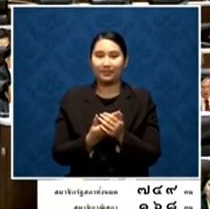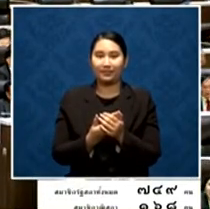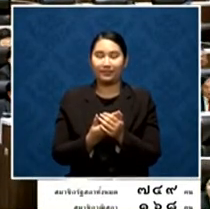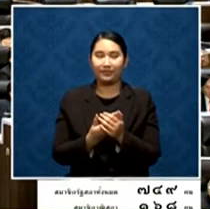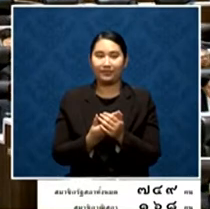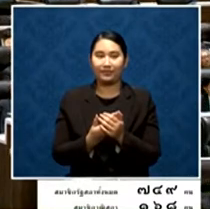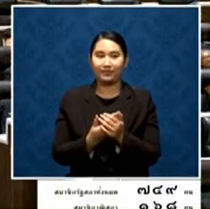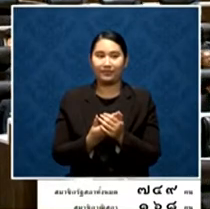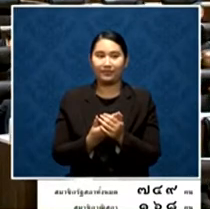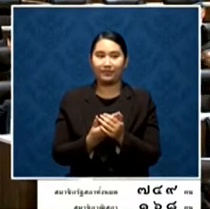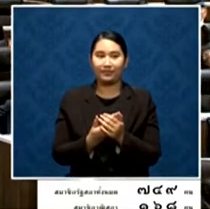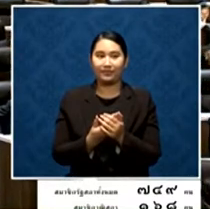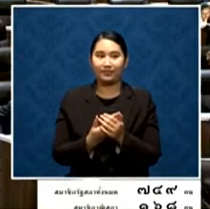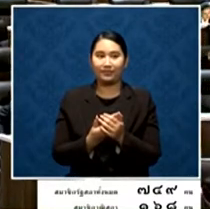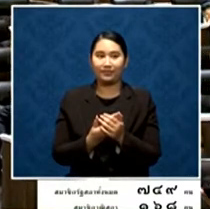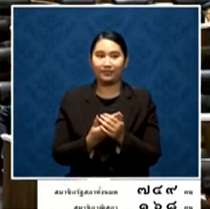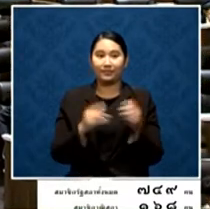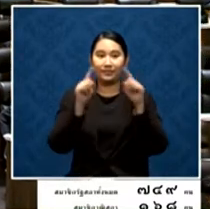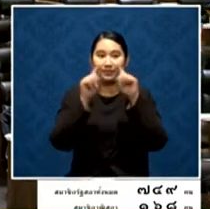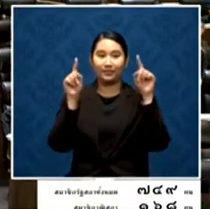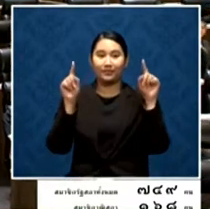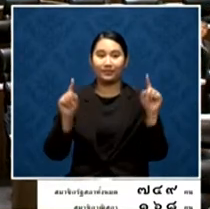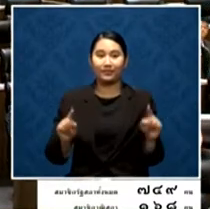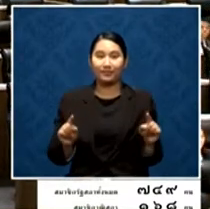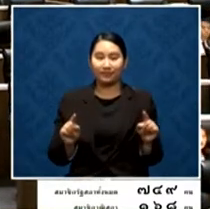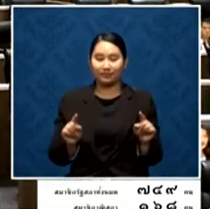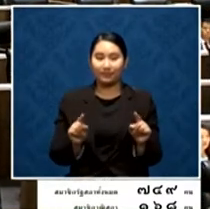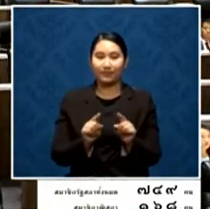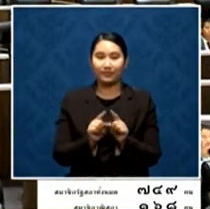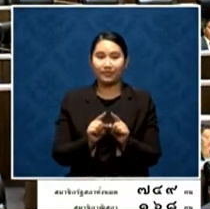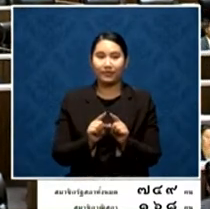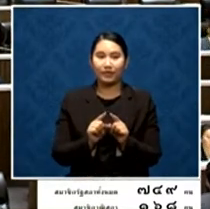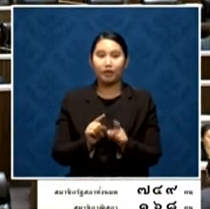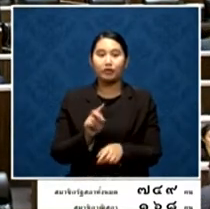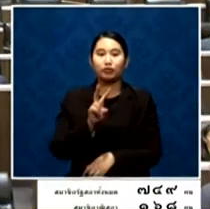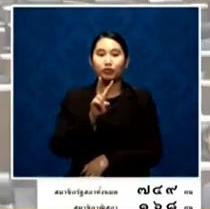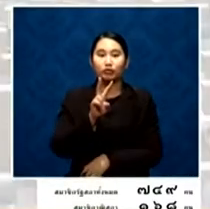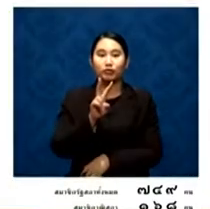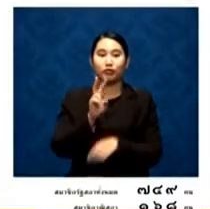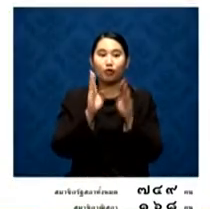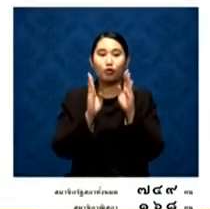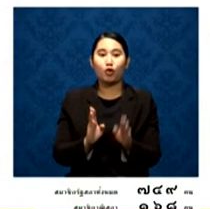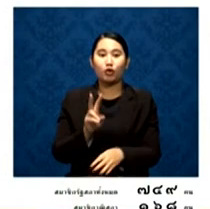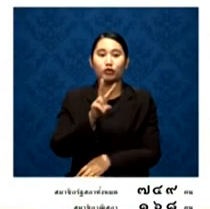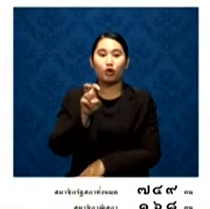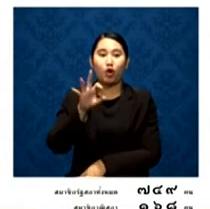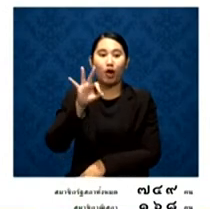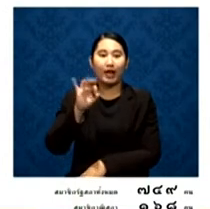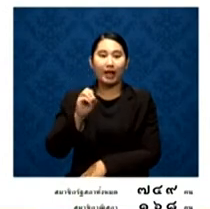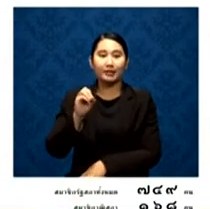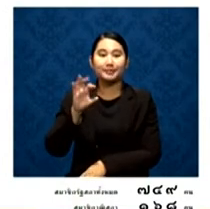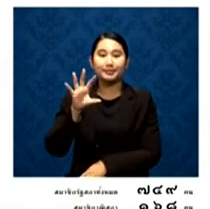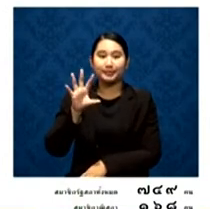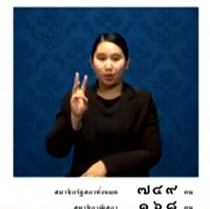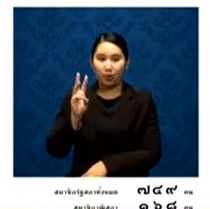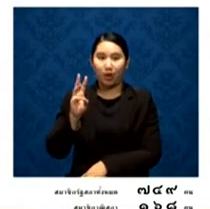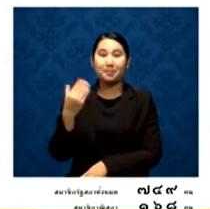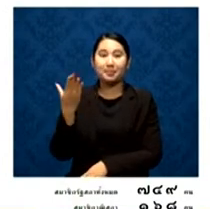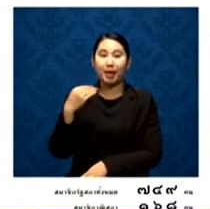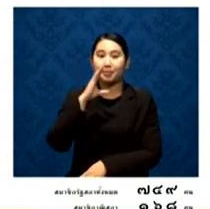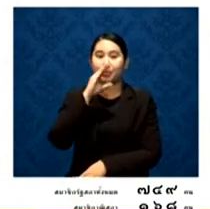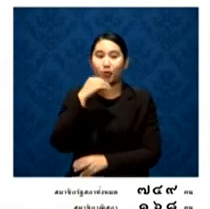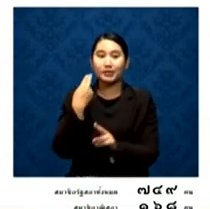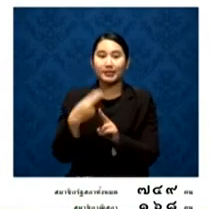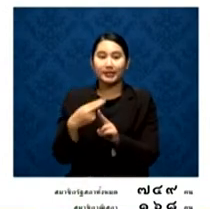ามก็มาพยายามที่จะห้ามปรามไม่พูดถึงนะครับแต่สังเกตฮะการประชุมร่วมกันของรัฐสภาครั้งแรกครั้งนี้พรรคแรก